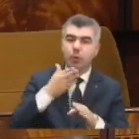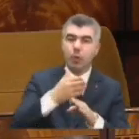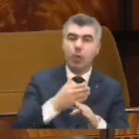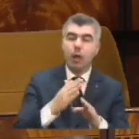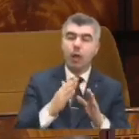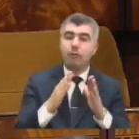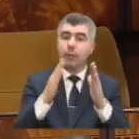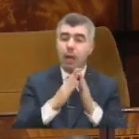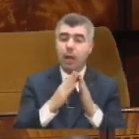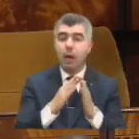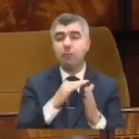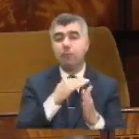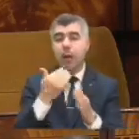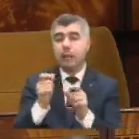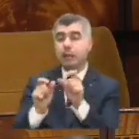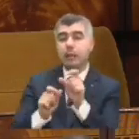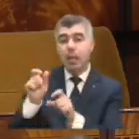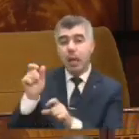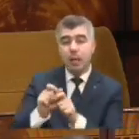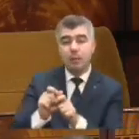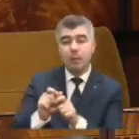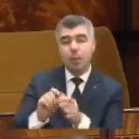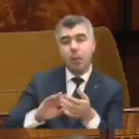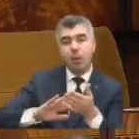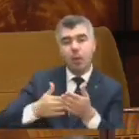وماتوا الناس وضاعوا ممتلكاتهم